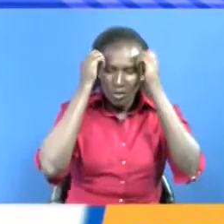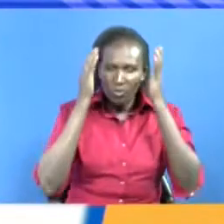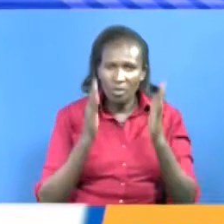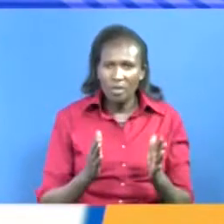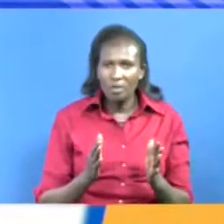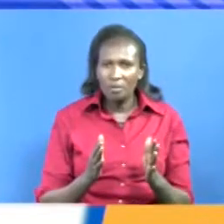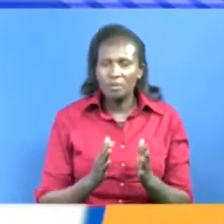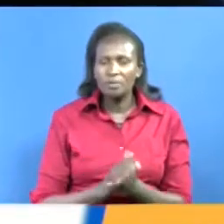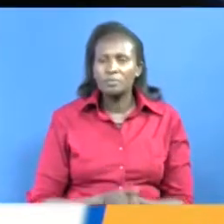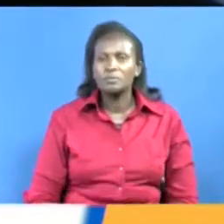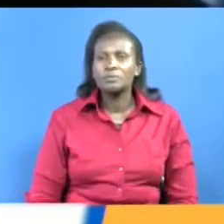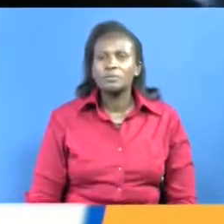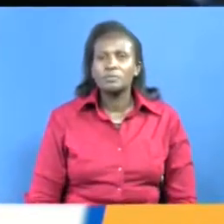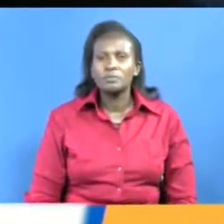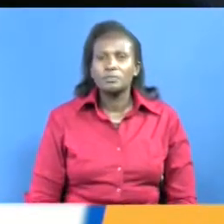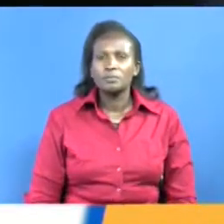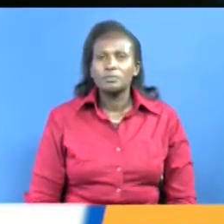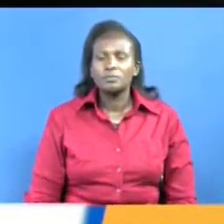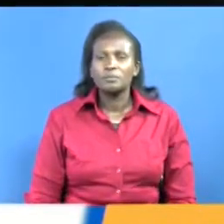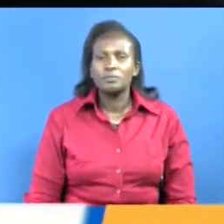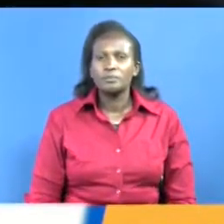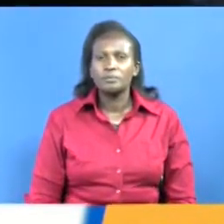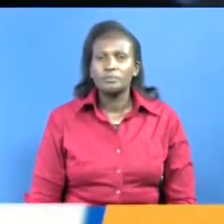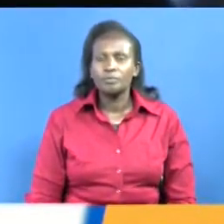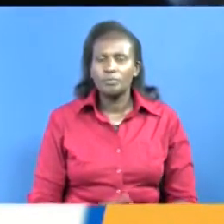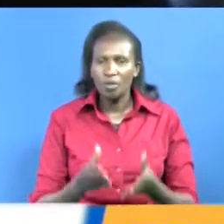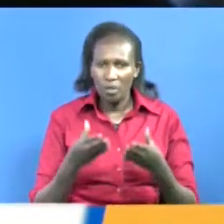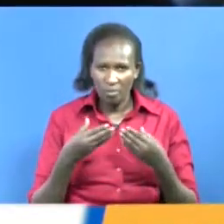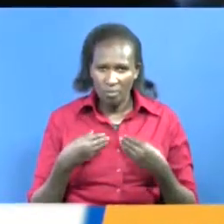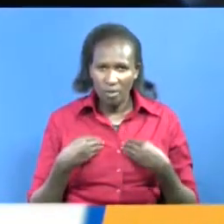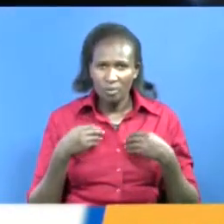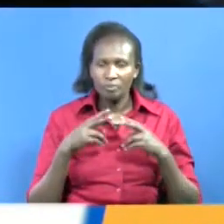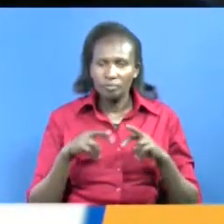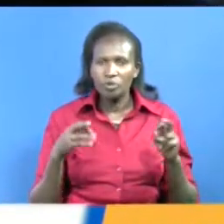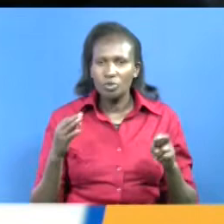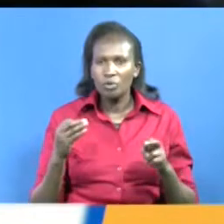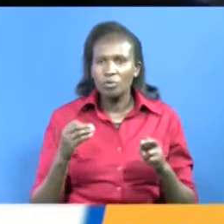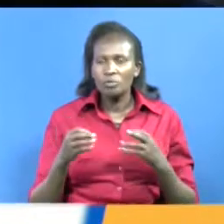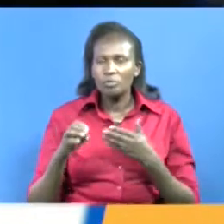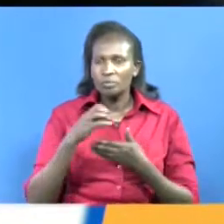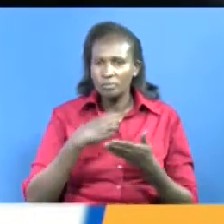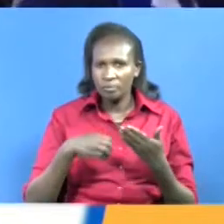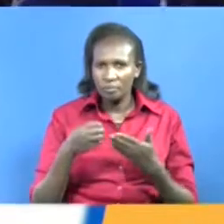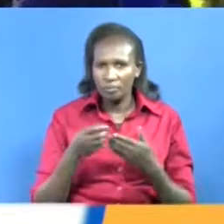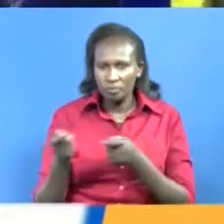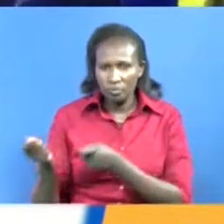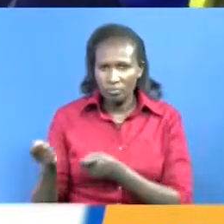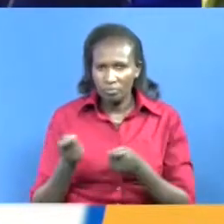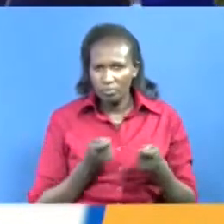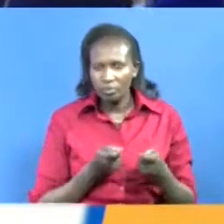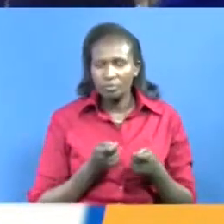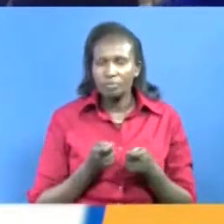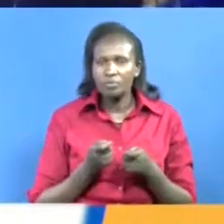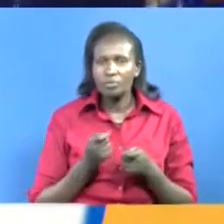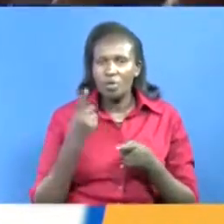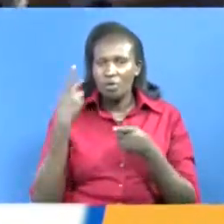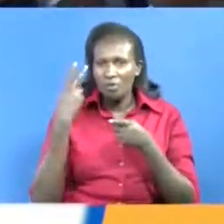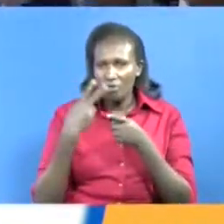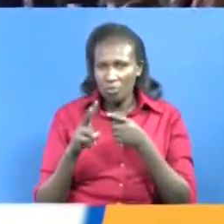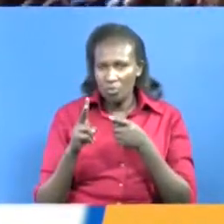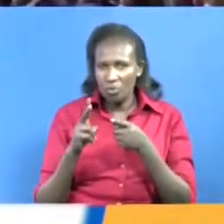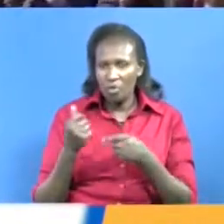wawapo shuleni. Akithibitisha kupokea uchunguzi wa mazingira aliyobakiwa msichana wa kidato cha pili Jumamosi